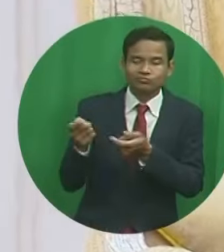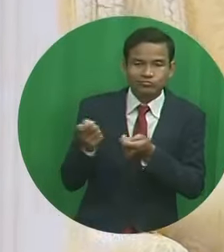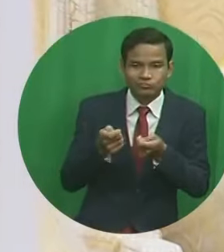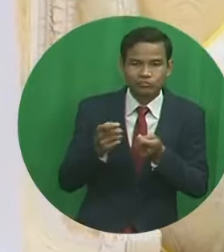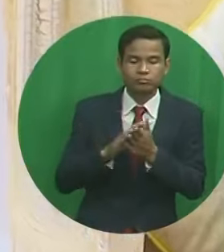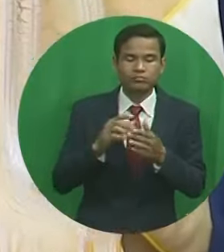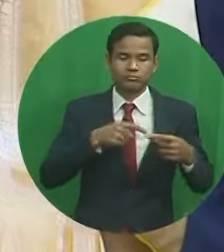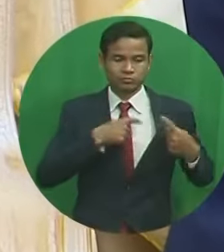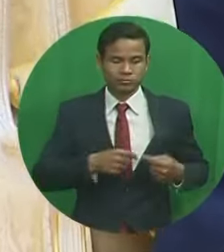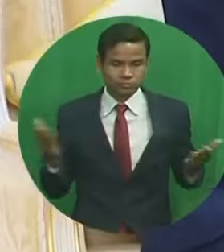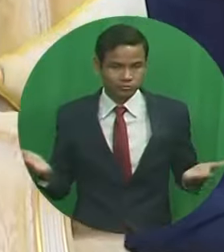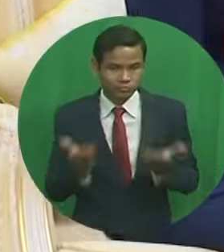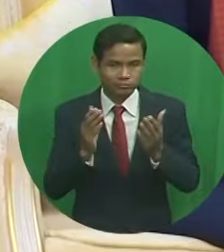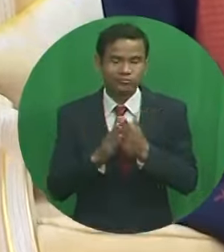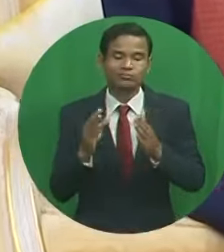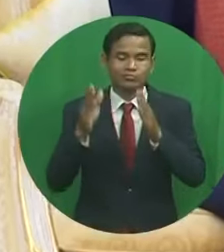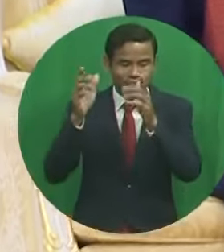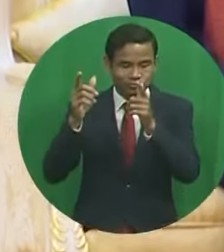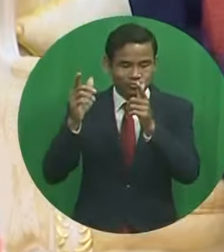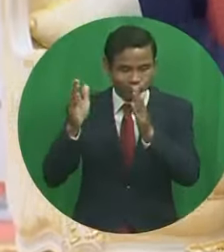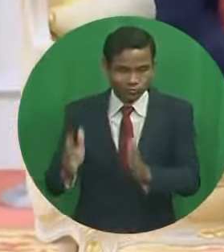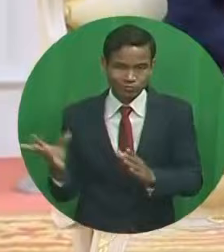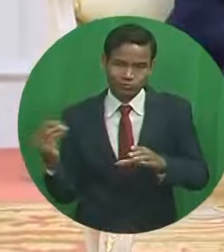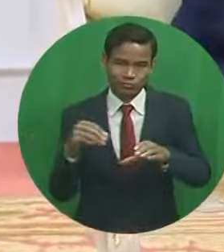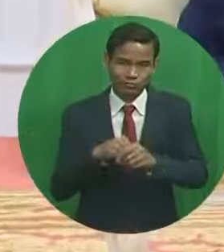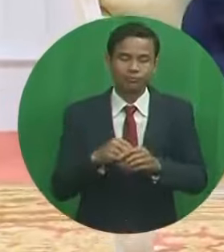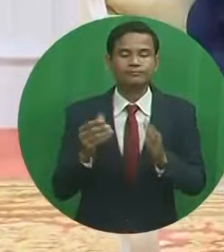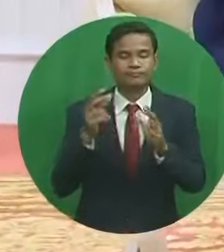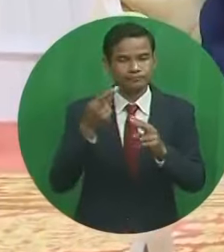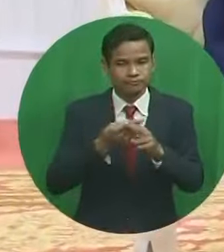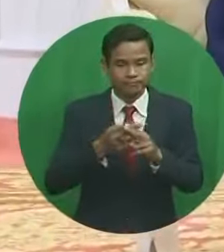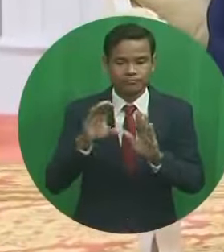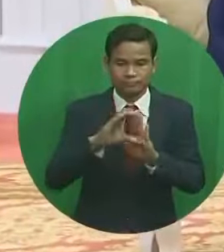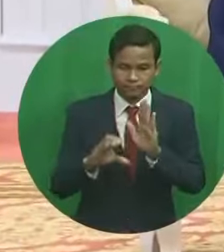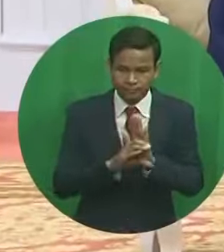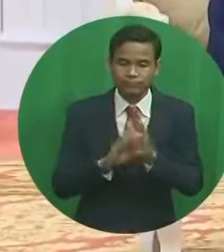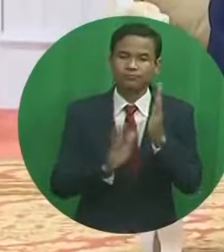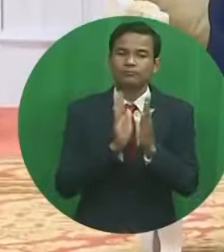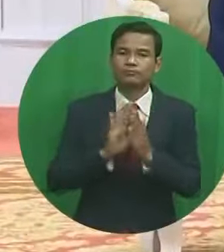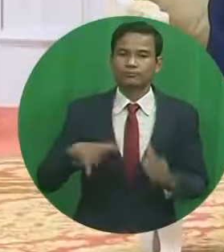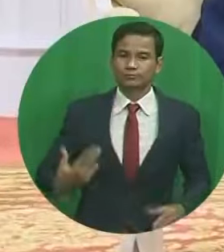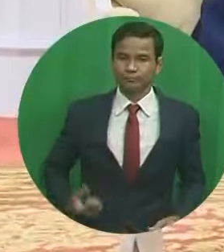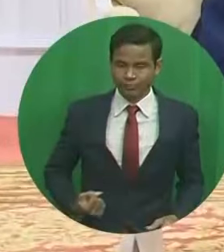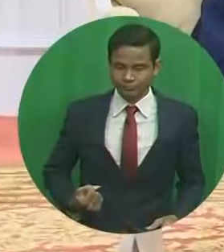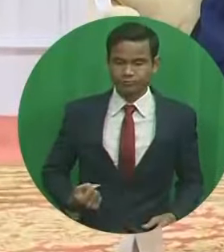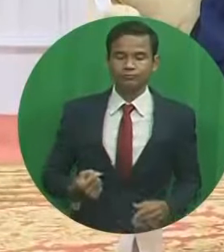កចិត្តវិនិយោគិននៅកម្ពុជាតាមរយៈការអនុវត្តច្បាប់ស្ដីពីការវិនិយោគនៃព្រះរាជាណាចក្រកម្ពុជាក៏ដូចជាការ